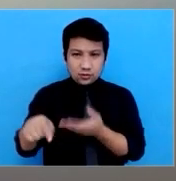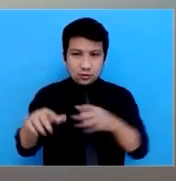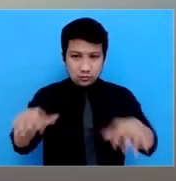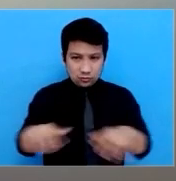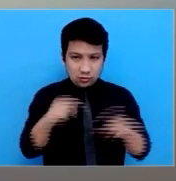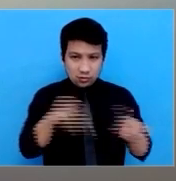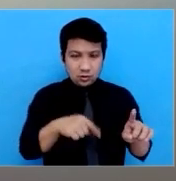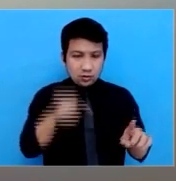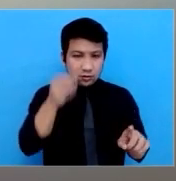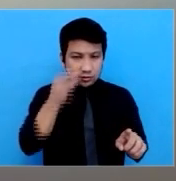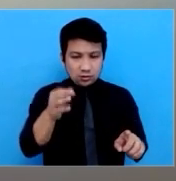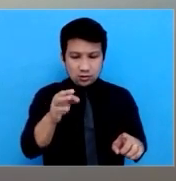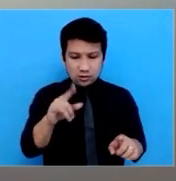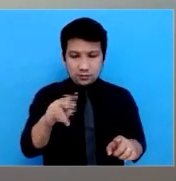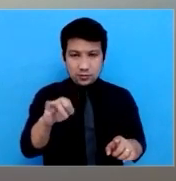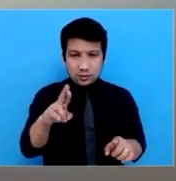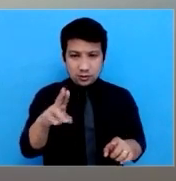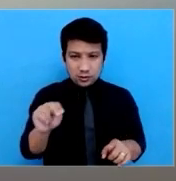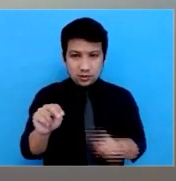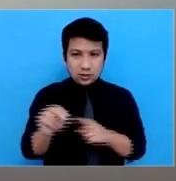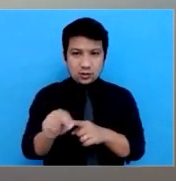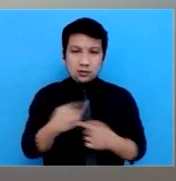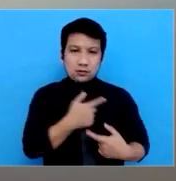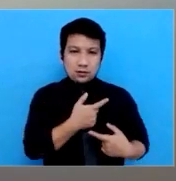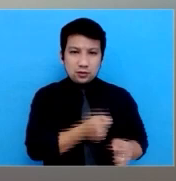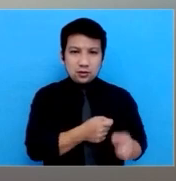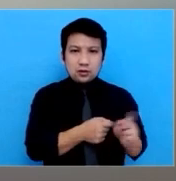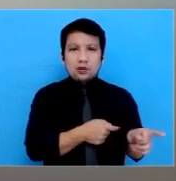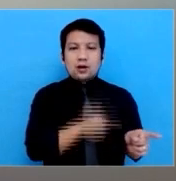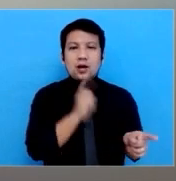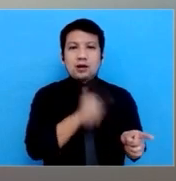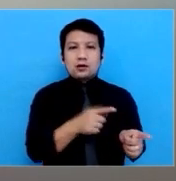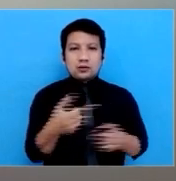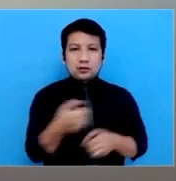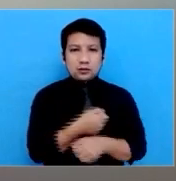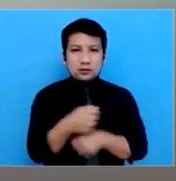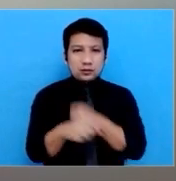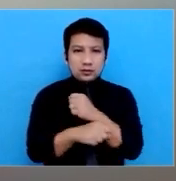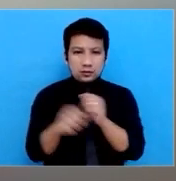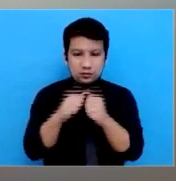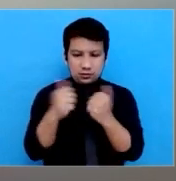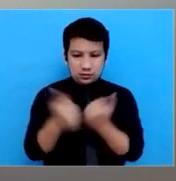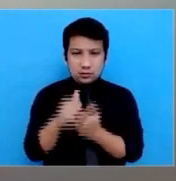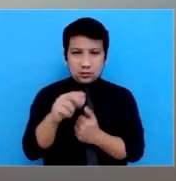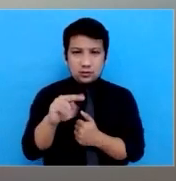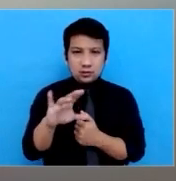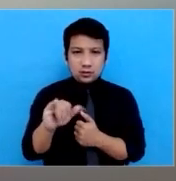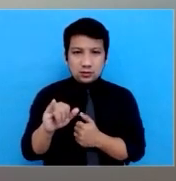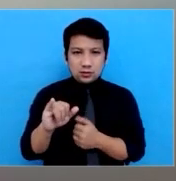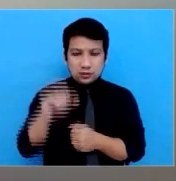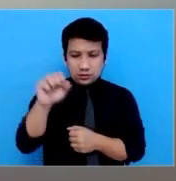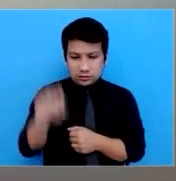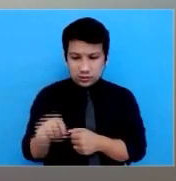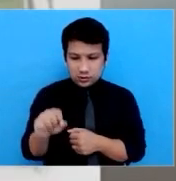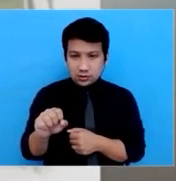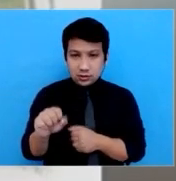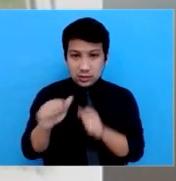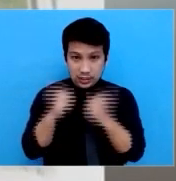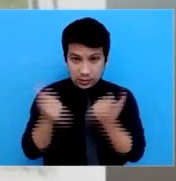Fernandez kina Libiran. Nagtiwala daw siya lalo't kinuha naman nila sa agency na Southmaid's Housekeeping Services ang